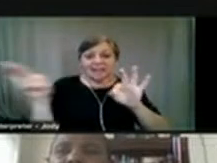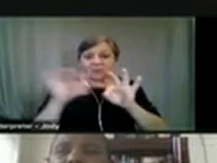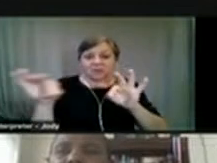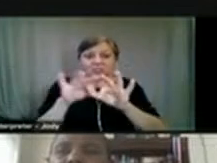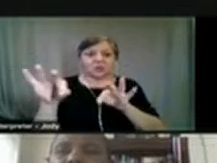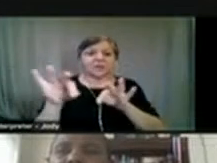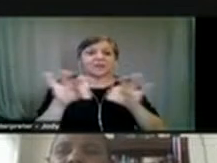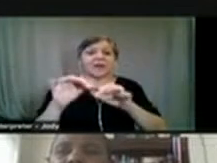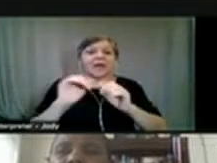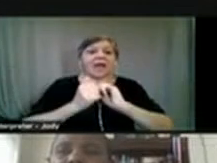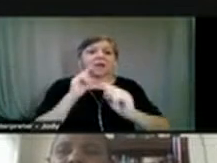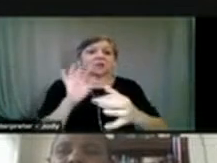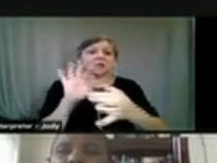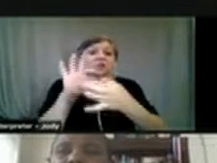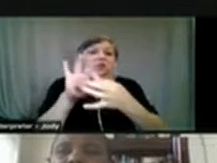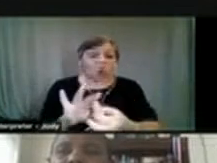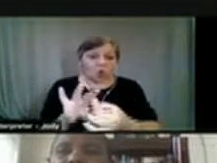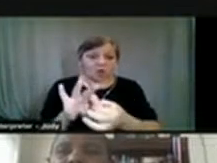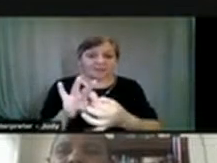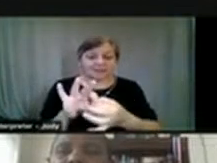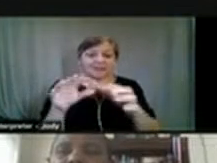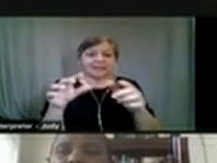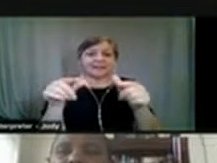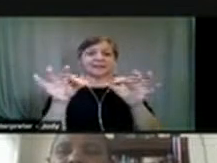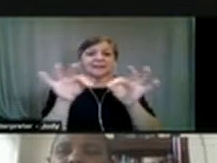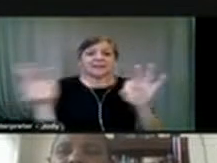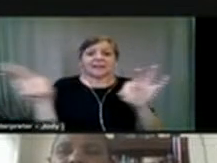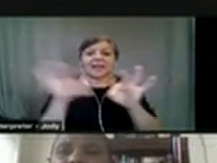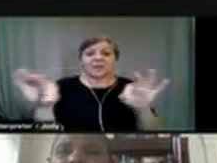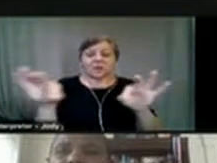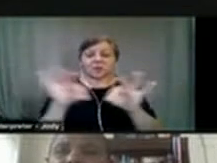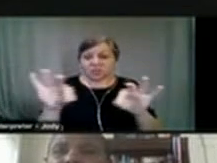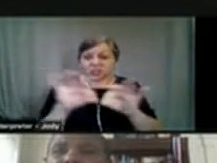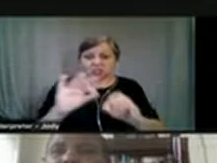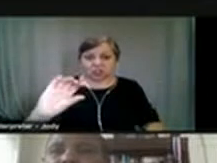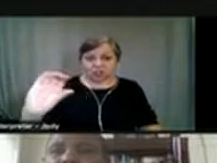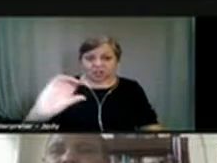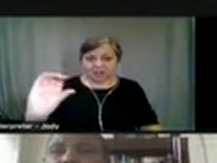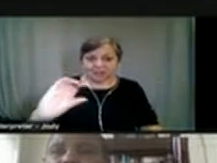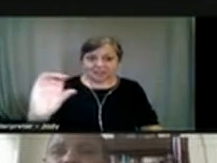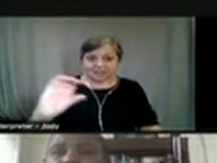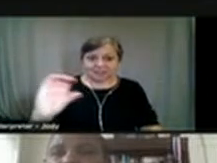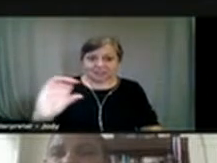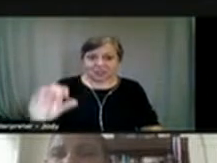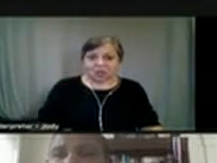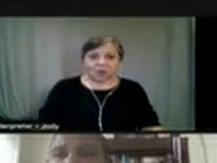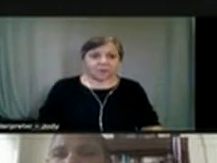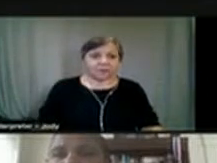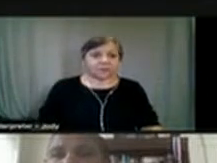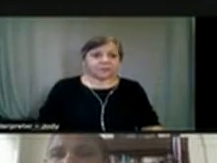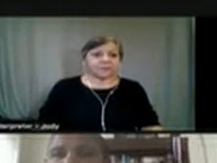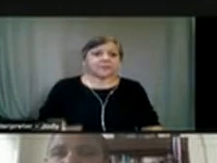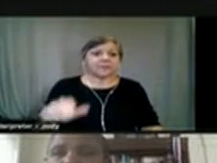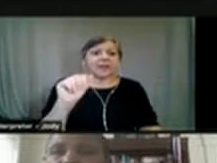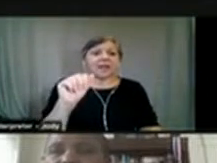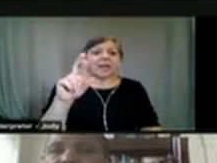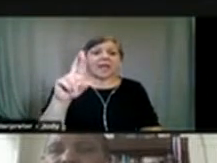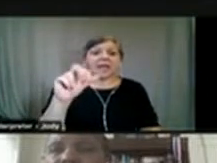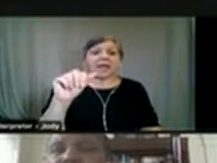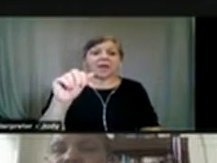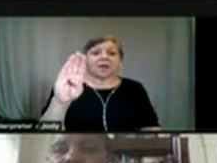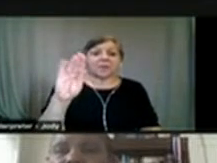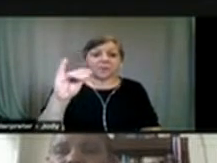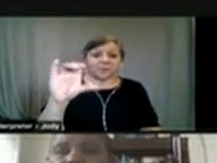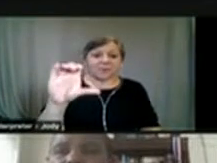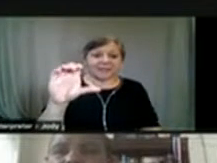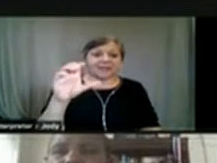how to get on the language channels before we activate them. I will start with Arabic. Assalamu alaikum. اسمي دانيال